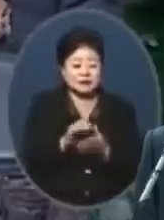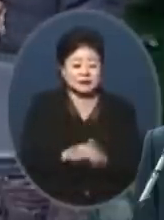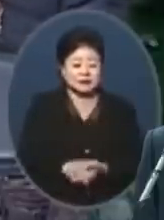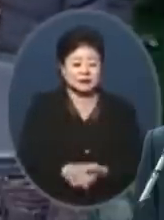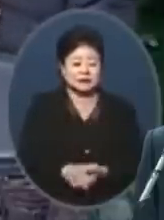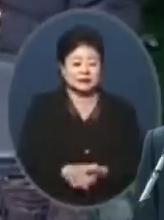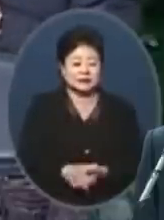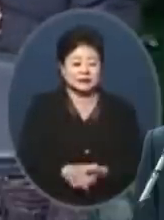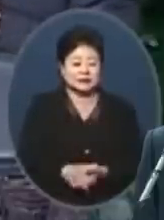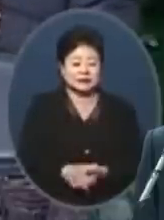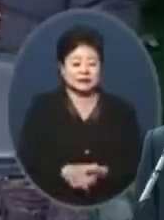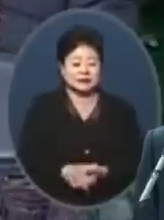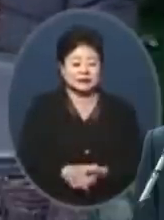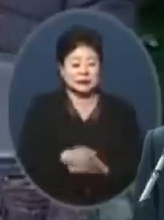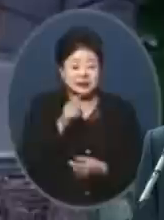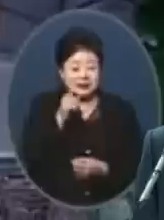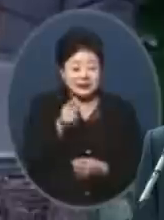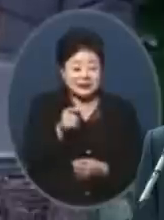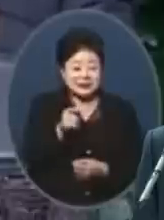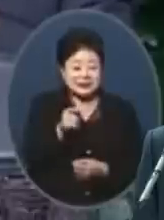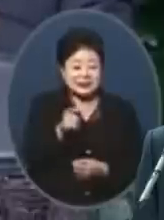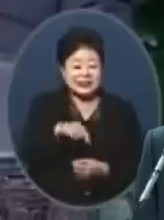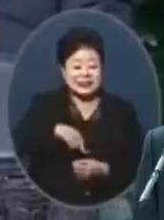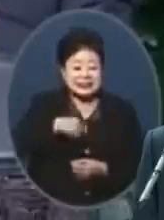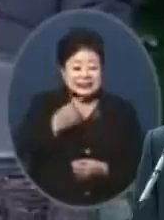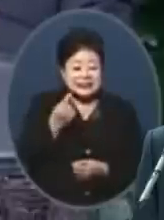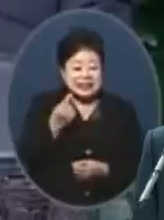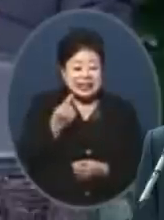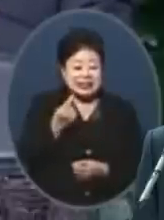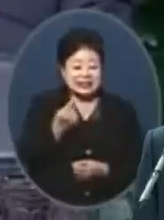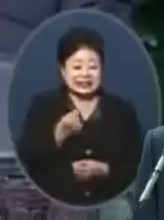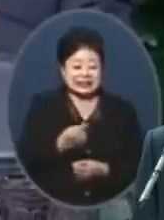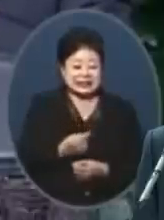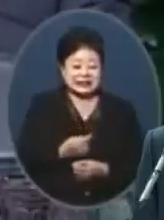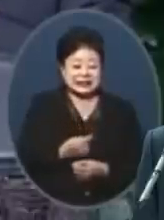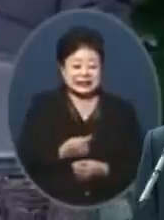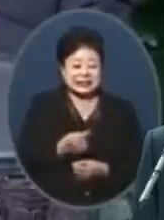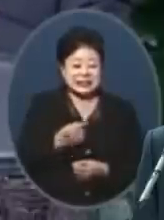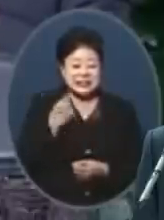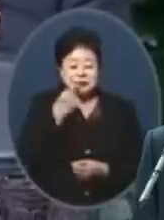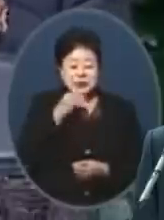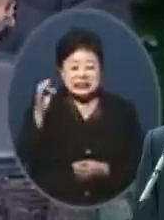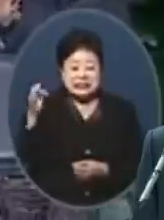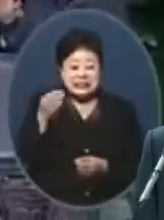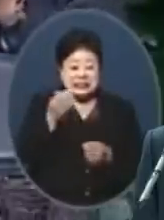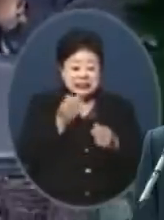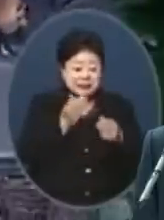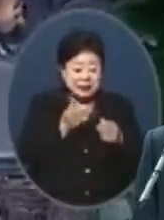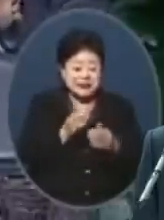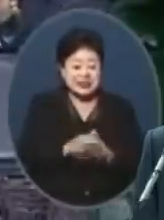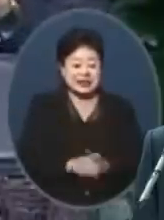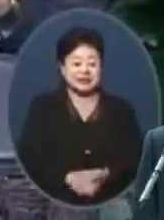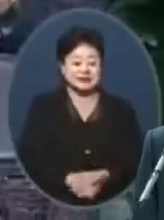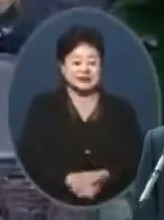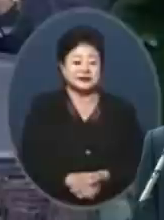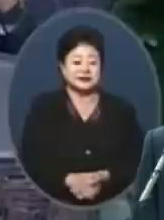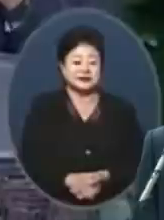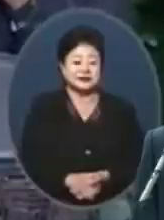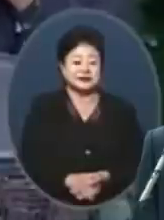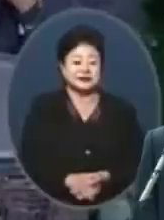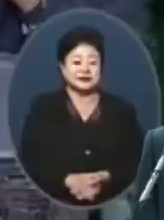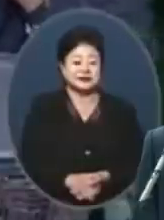believe in that dream. 그것을 자기에게 입으로 늘 시인하십시오. And confess that